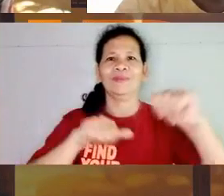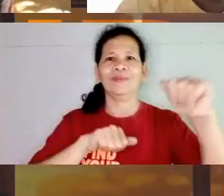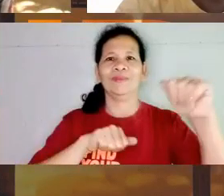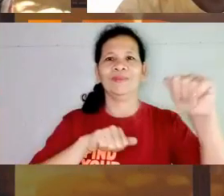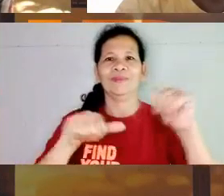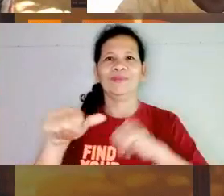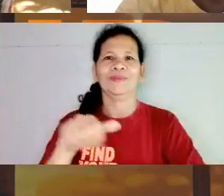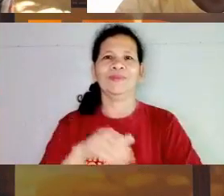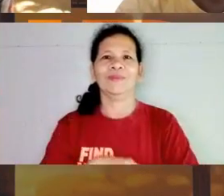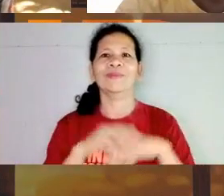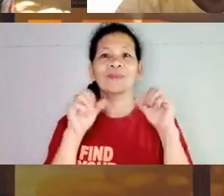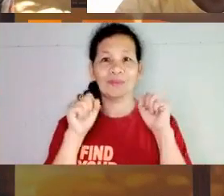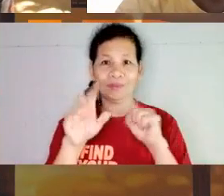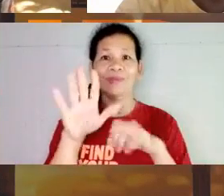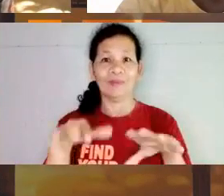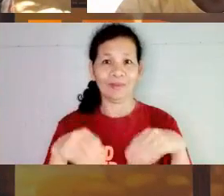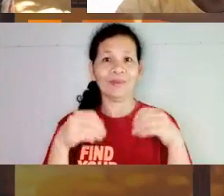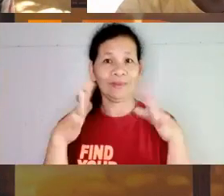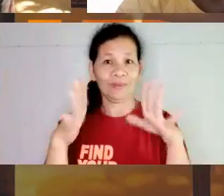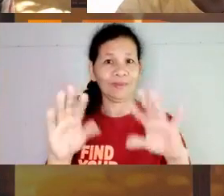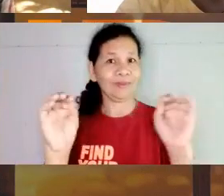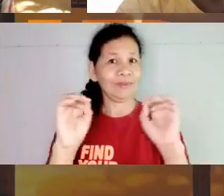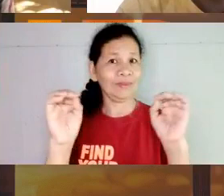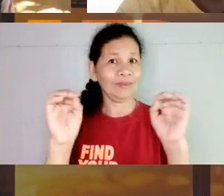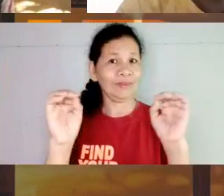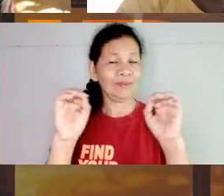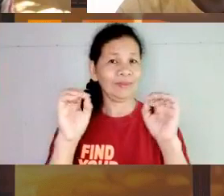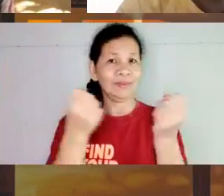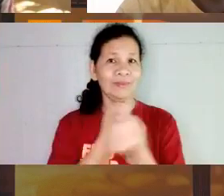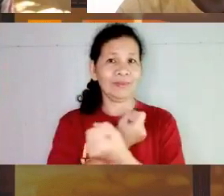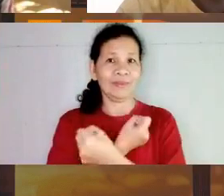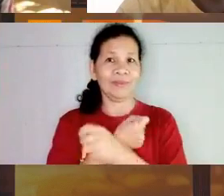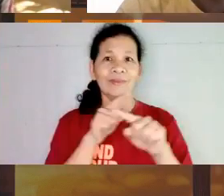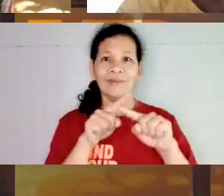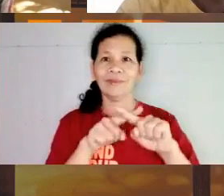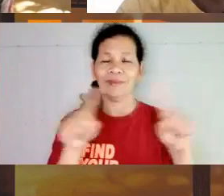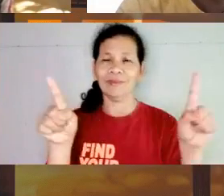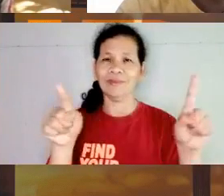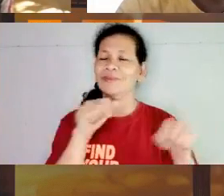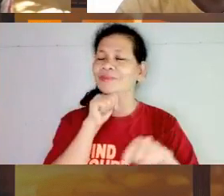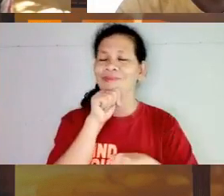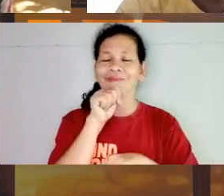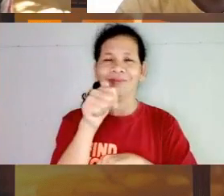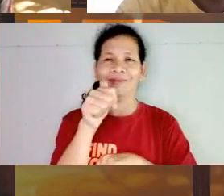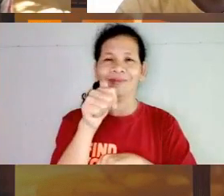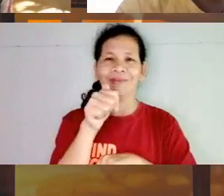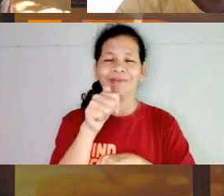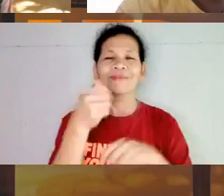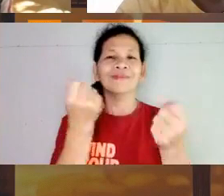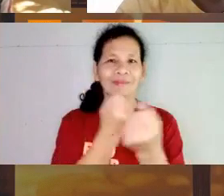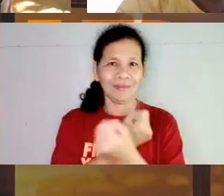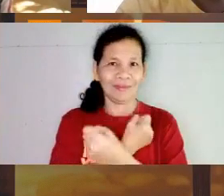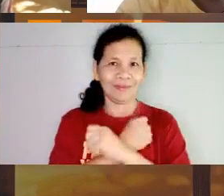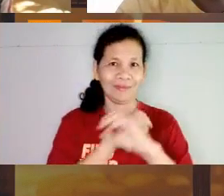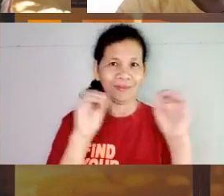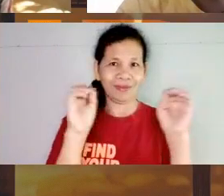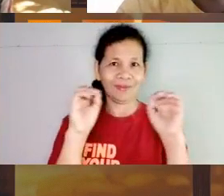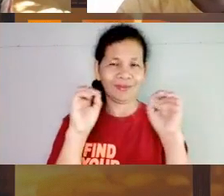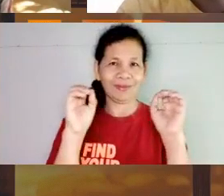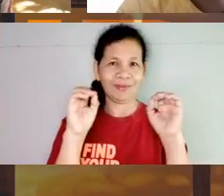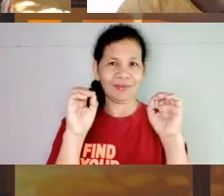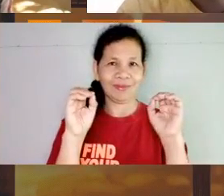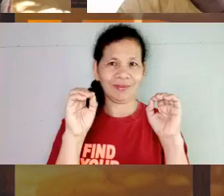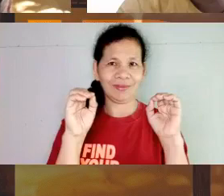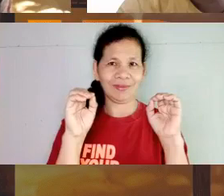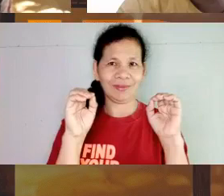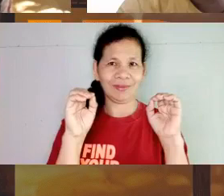pwede kang magbigay ng wala kang pag-ibig, ngunit hindi ka makaiibig nang tunay kung